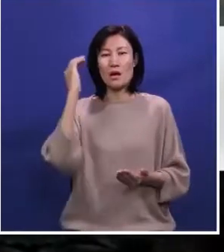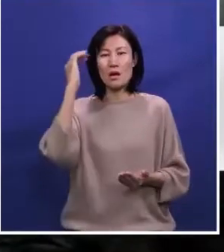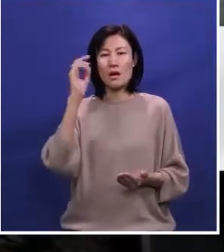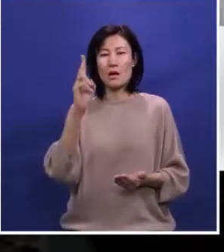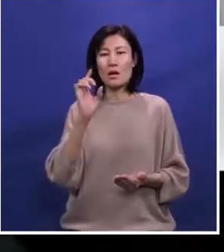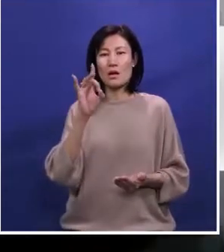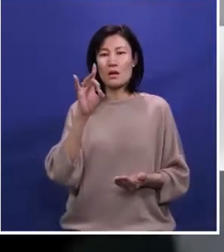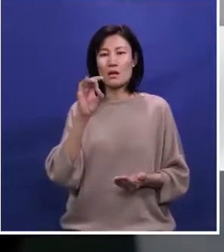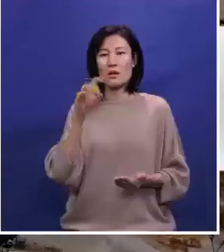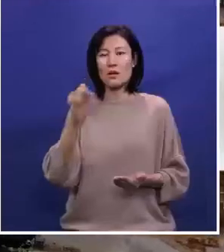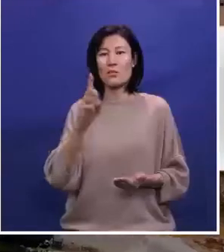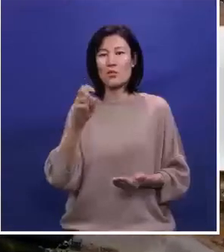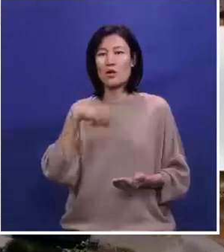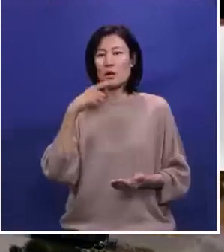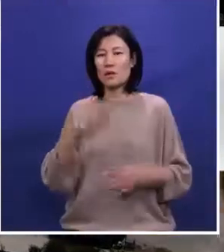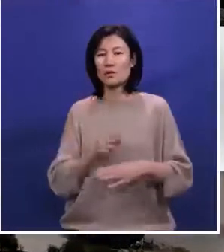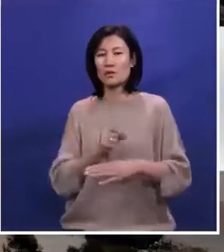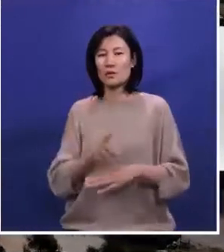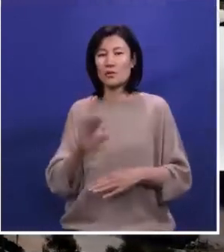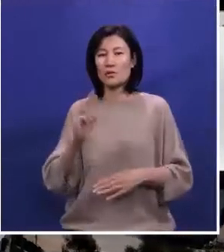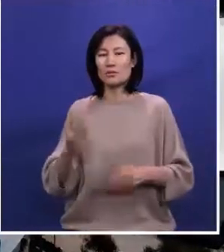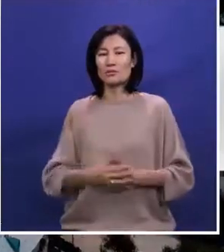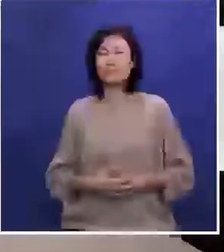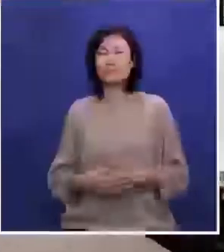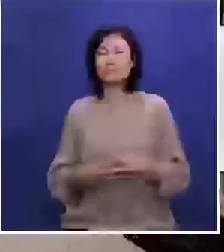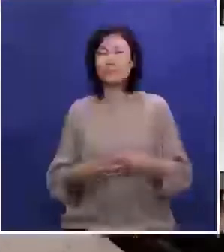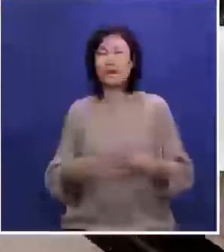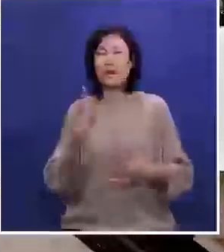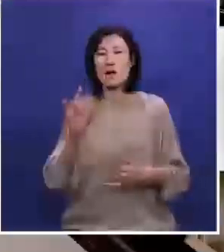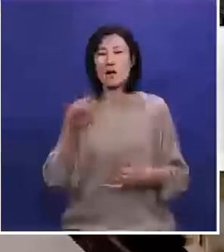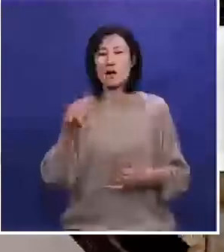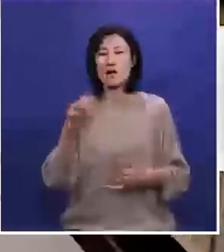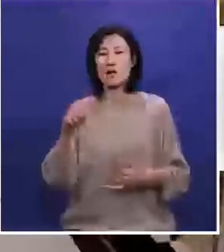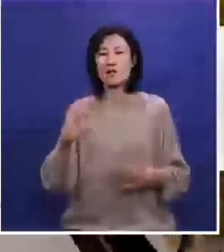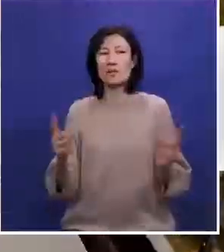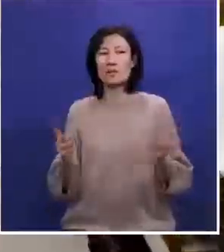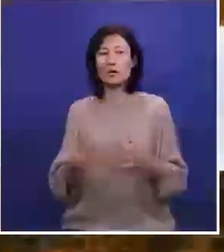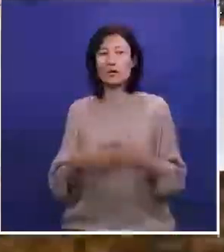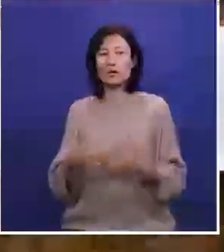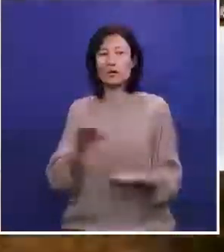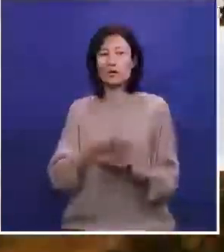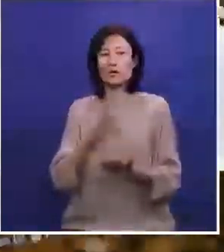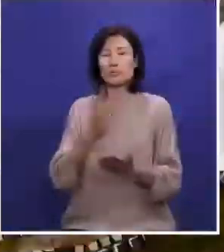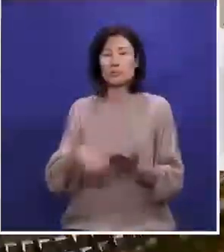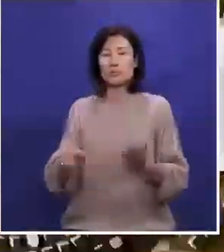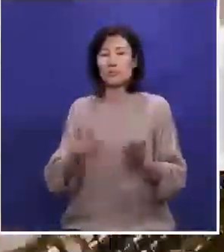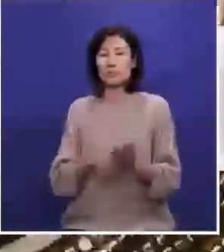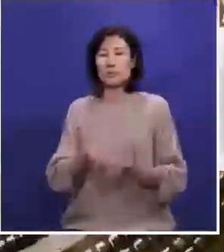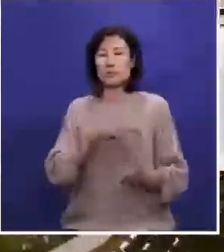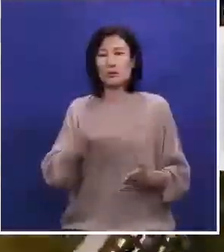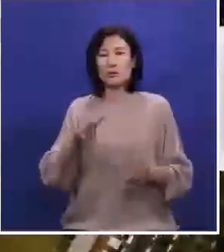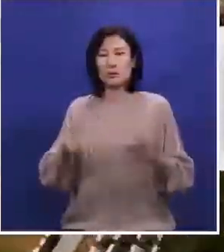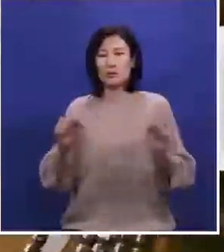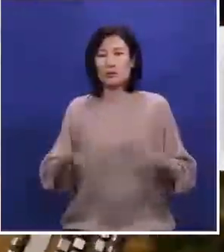Қарабураға тапсырыпты. Созақ елді мекеніндегі топырақта Қарабура әуленің кесенесі 27 метр биік болып